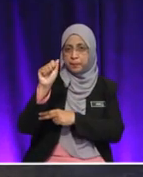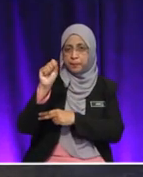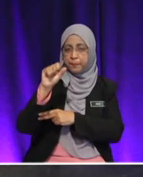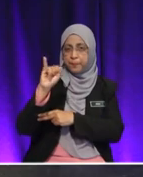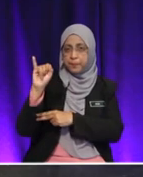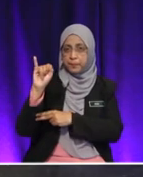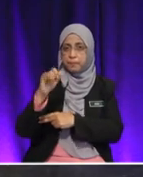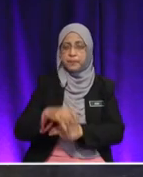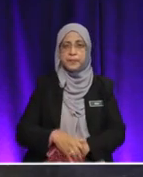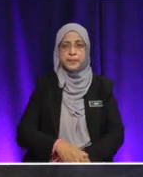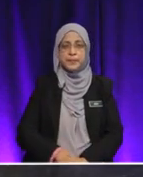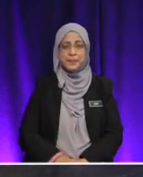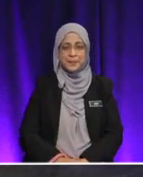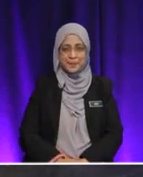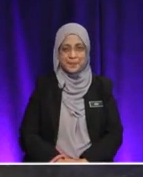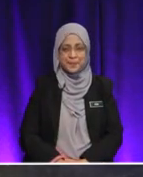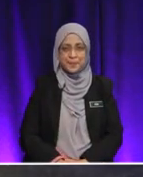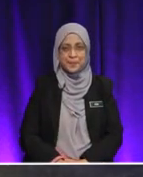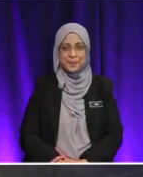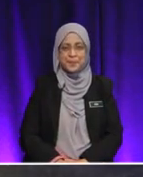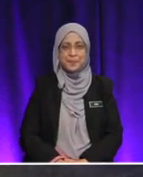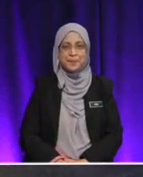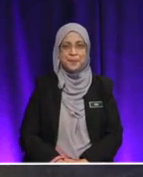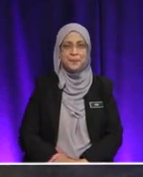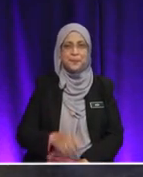apakah hak kita sebagai seorang manusia